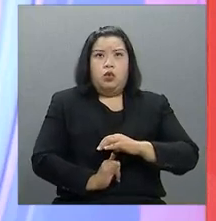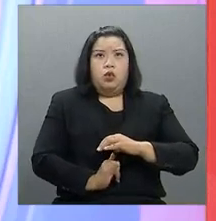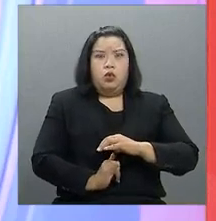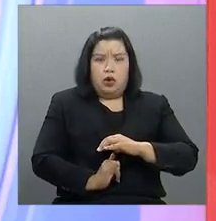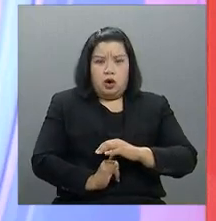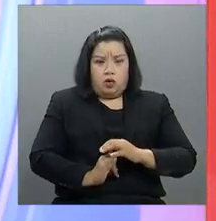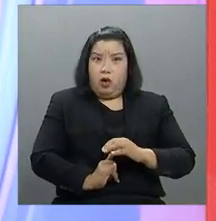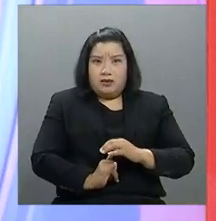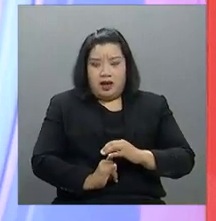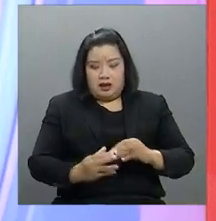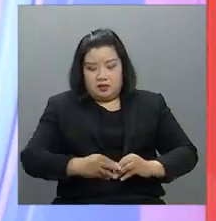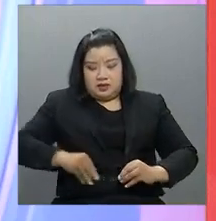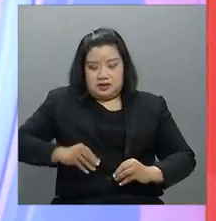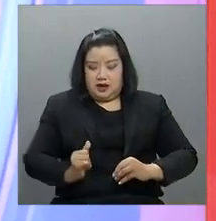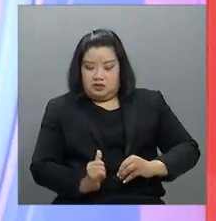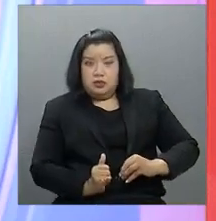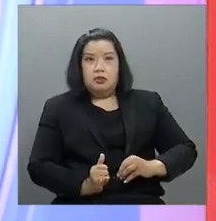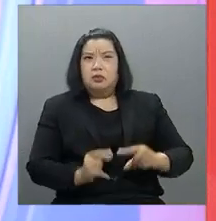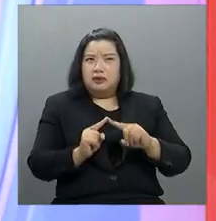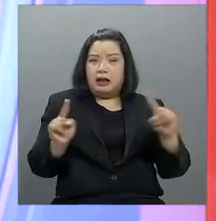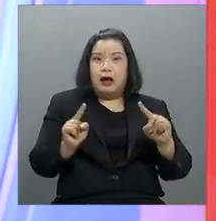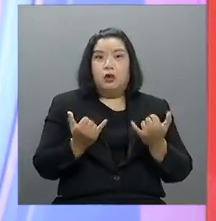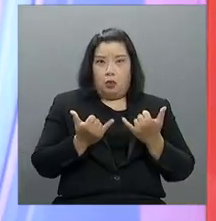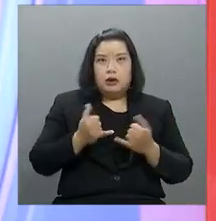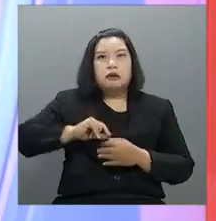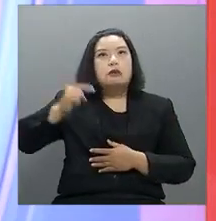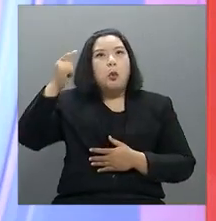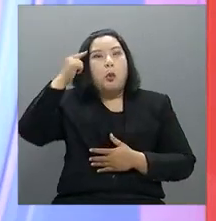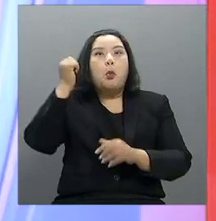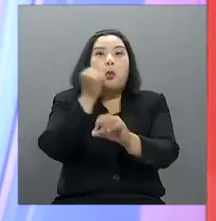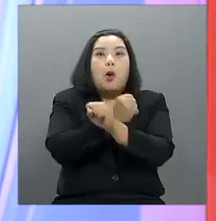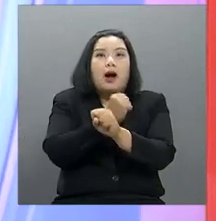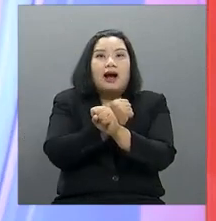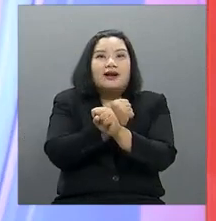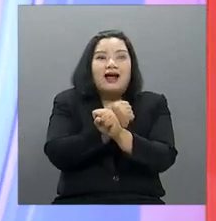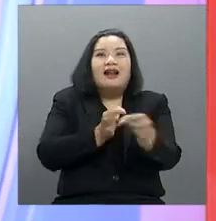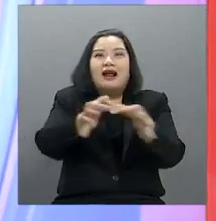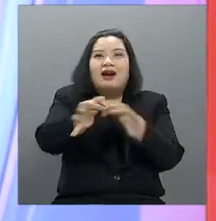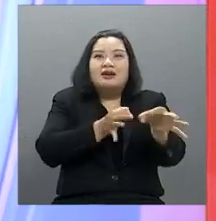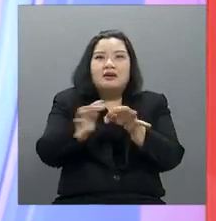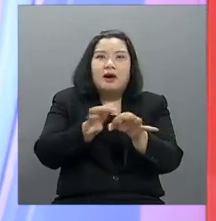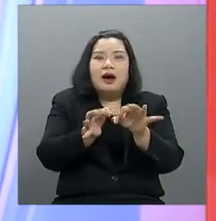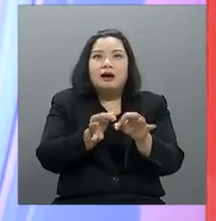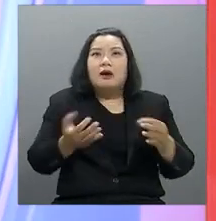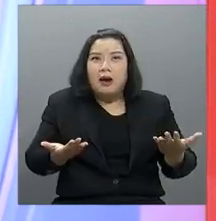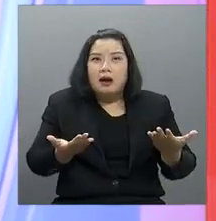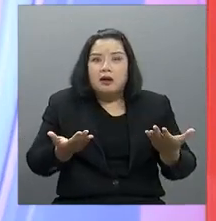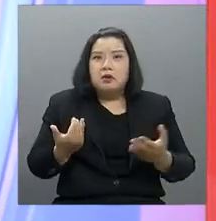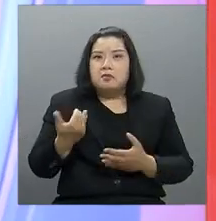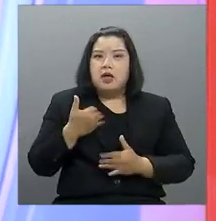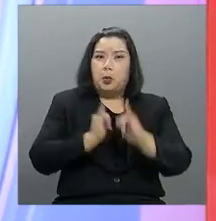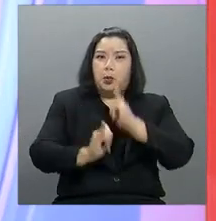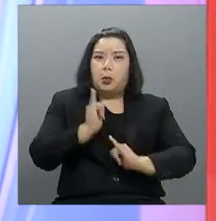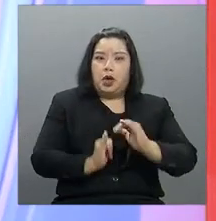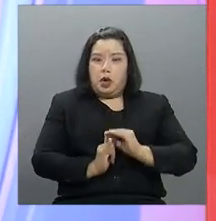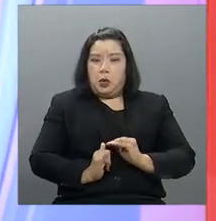ะไม่ค่อยได้ยินบ่อยๆดังนั้นเดี๋ยววันนี้ในช่วงรู้เท่ารู้ทันเรามาหาคำตอบในเรื่องนี้นะครับว่ามันเป็นไปได้มากน้อยแค่ไหนที่จะไปพบตัวอ่อนของท